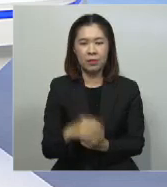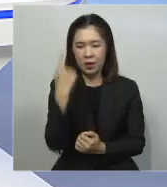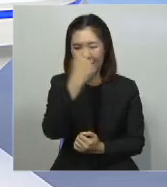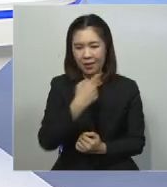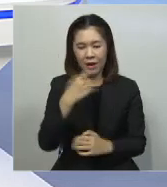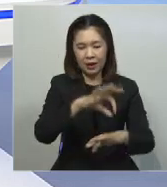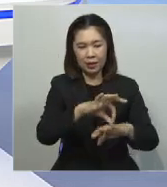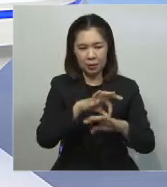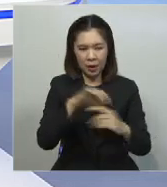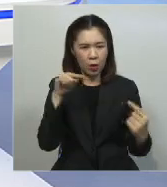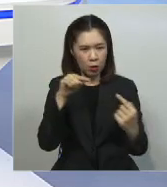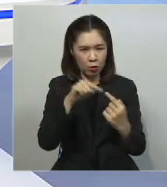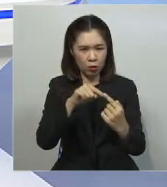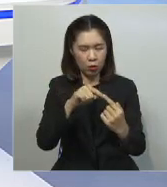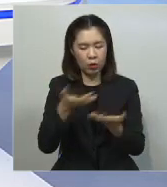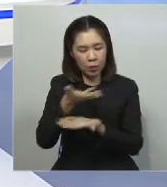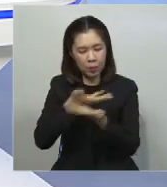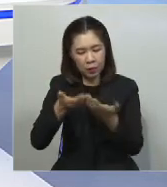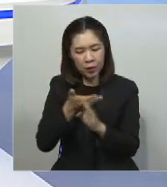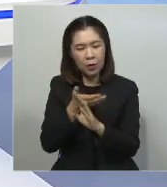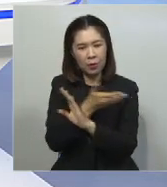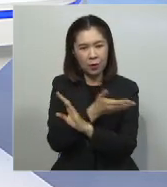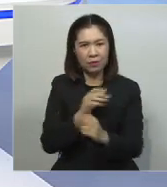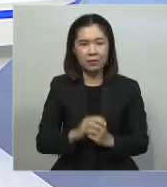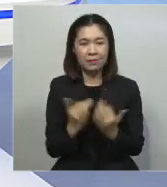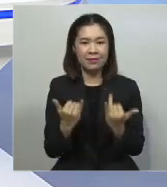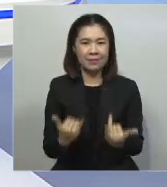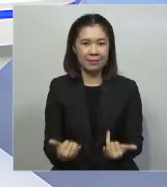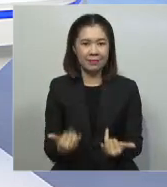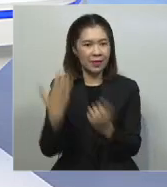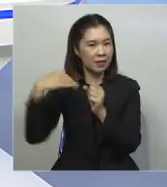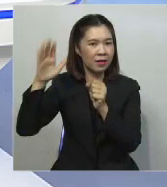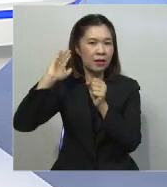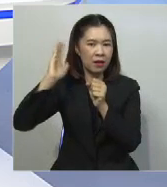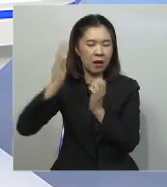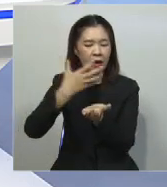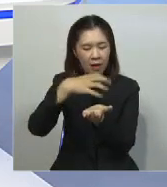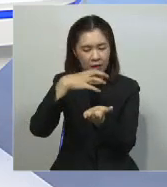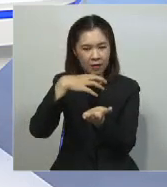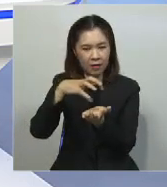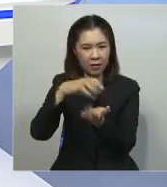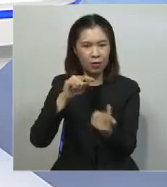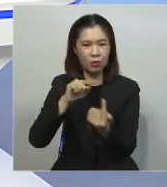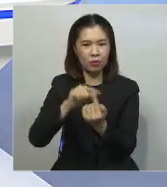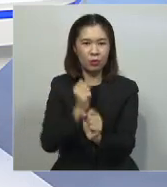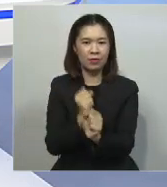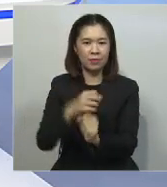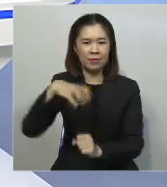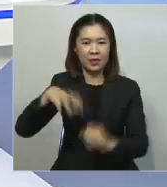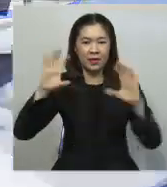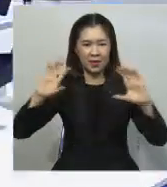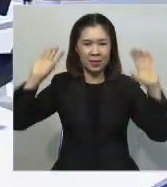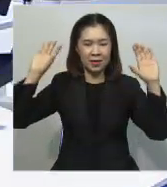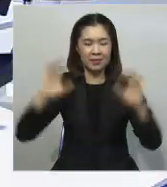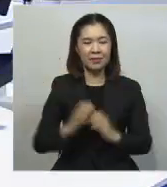ใครที่เหมาะสมก็จะพิจารณากันอีกครั้งหนึ่งนะคะติดตามรายละเอียดทั้งหมดจากคุณโสรดาเข็มเจริญรายงานสดจากทำเนียบรั